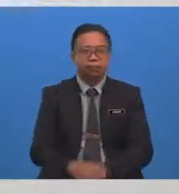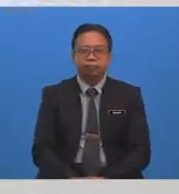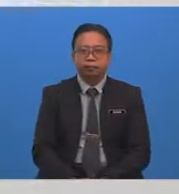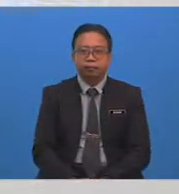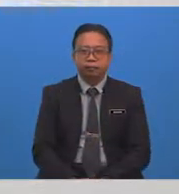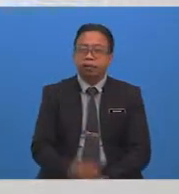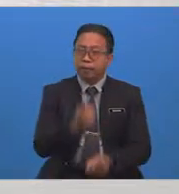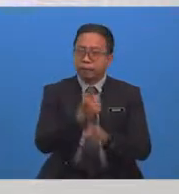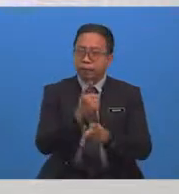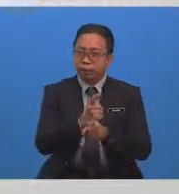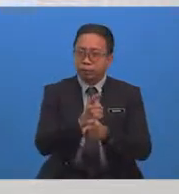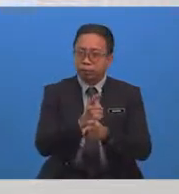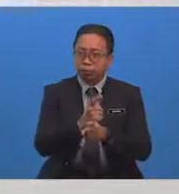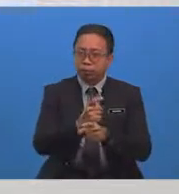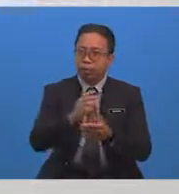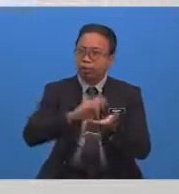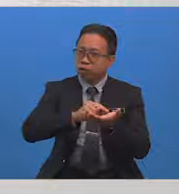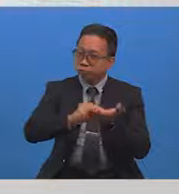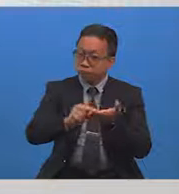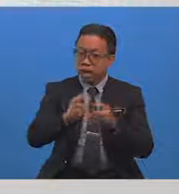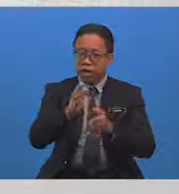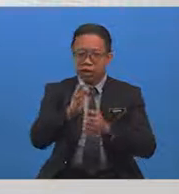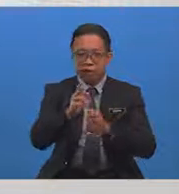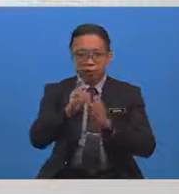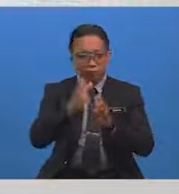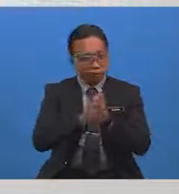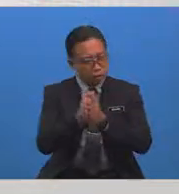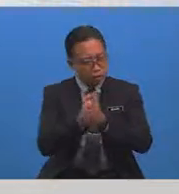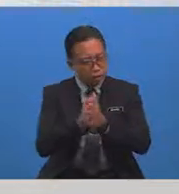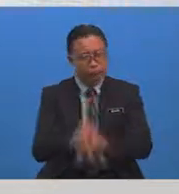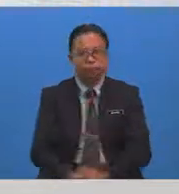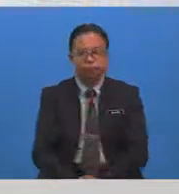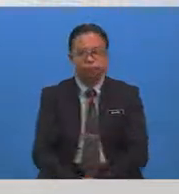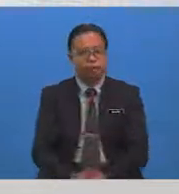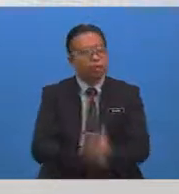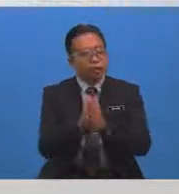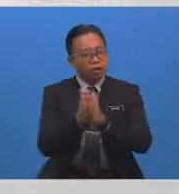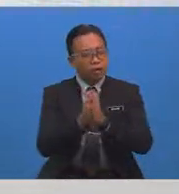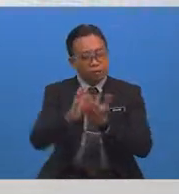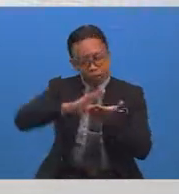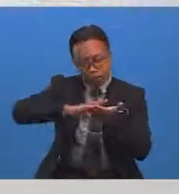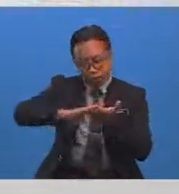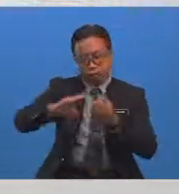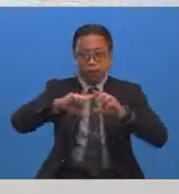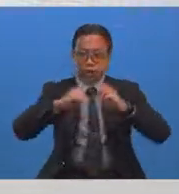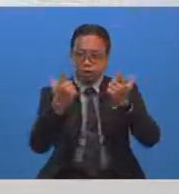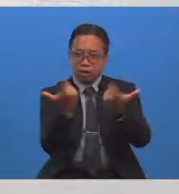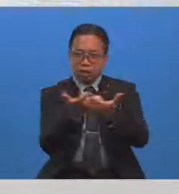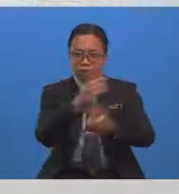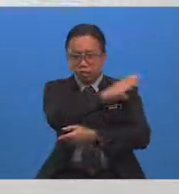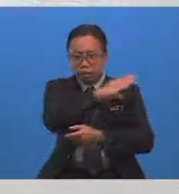betul mode-mode nilai kerajinan kumpulan murid itu rajin membersihkan kelas dan halaman